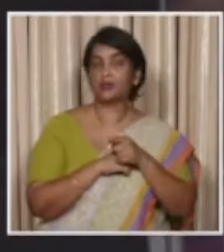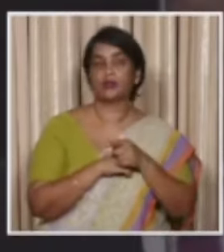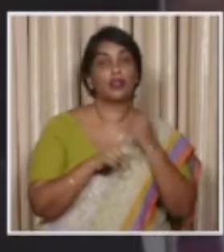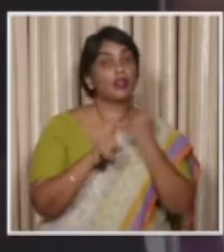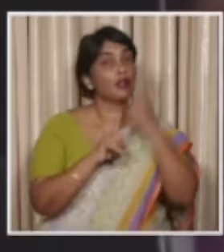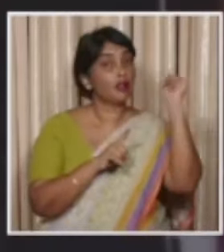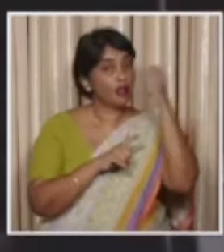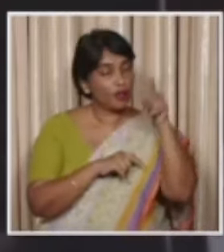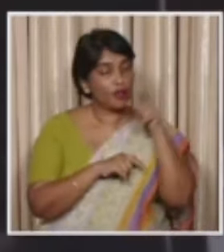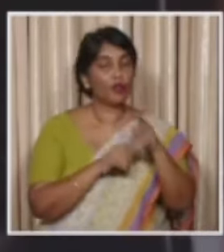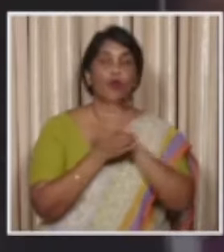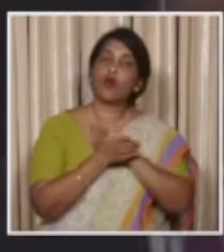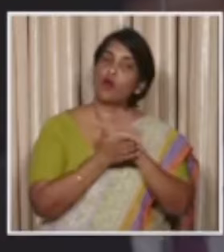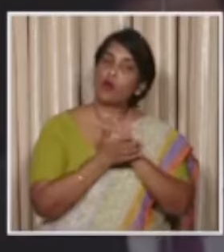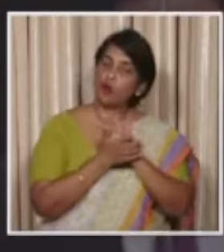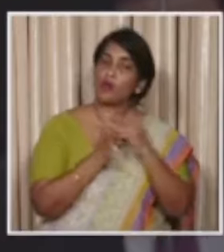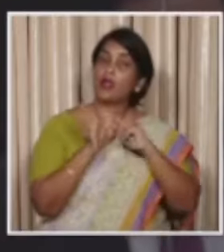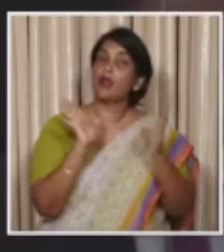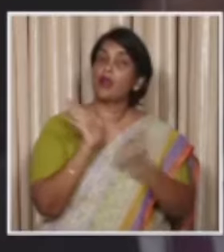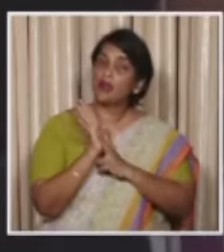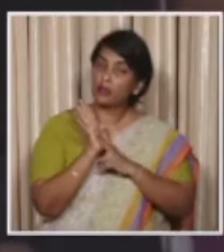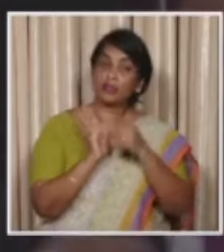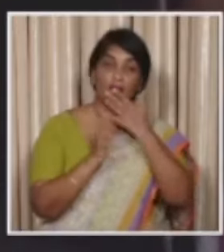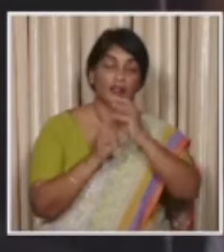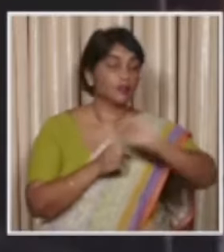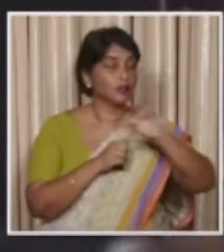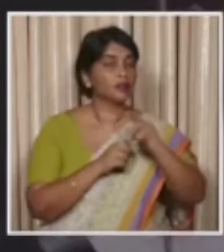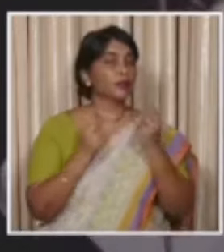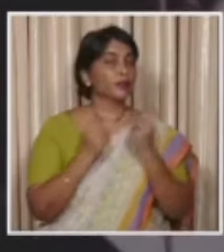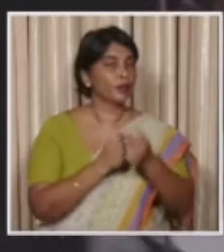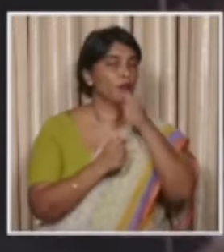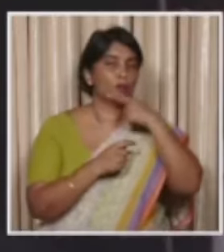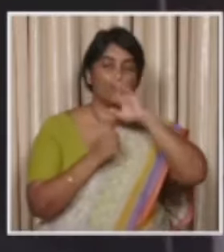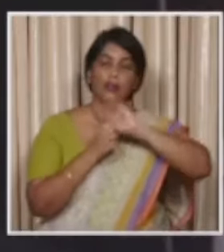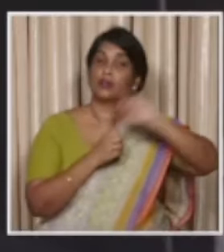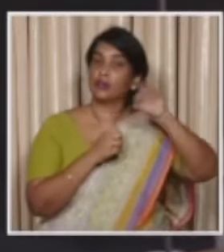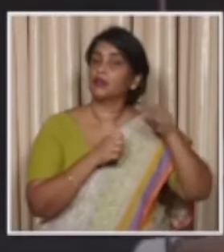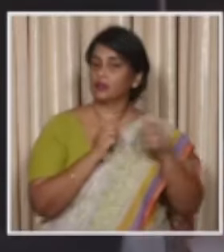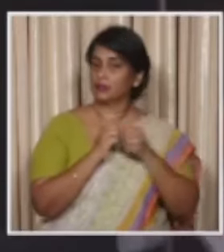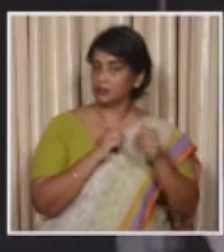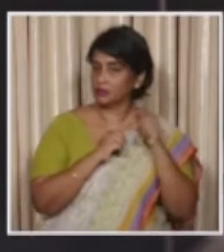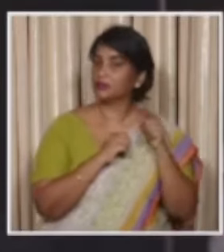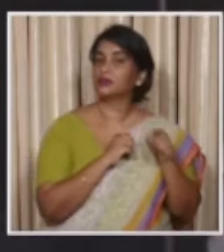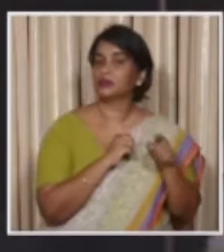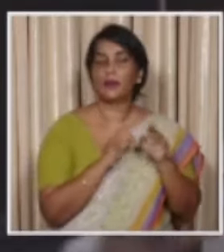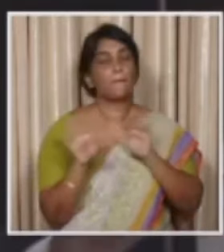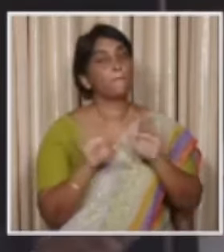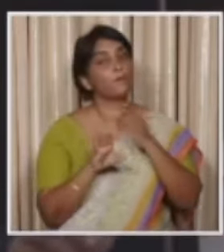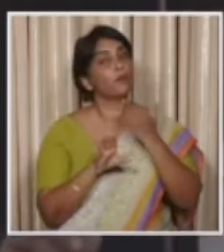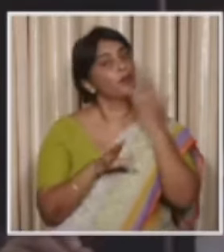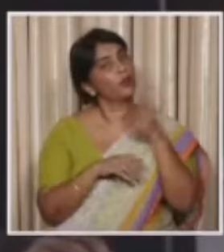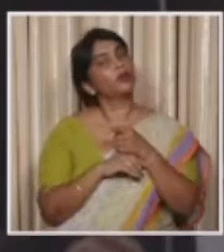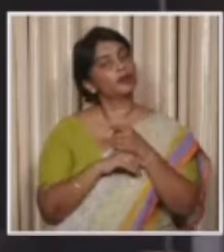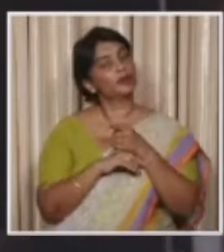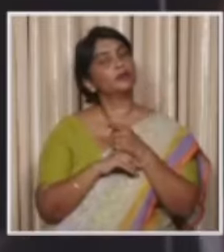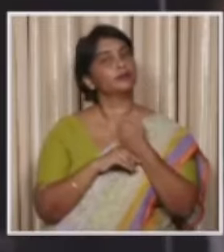කඩුවෙල ඒ වගේම හෝමගම අවිස්සාවේල් එන වතුර පුනත් ඉක්මනට මුහුදට යවා ගන්න ක්‍රමයක් මේකෙන් හදලා පාලනය කරන්න පුළුවන් කියන එක තමයි